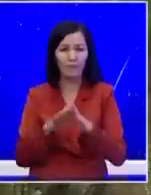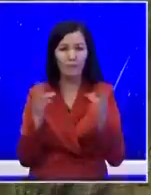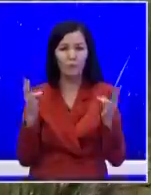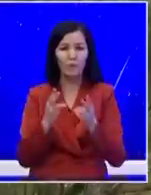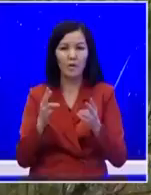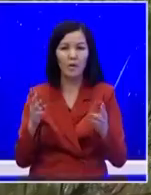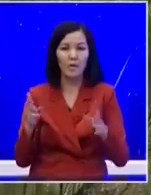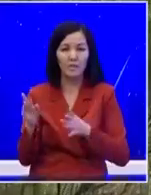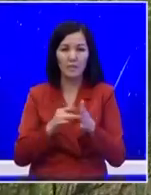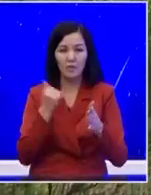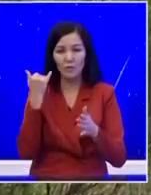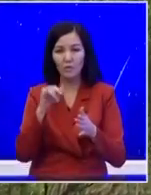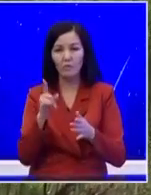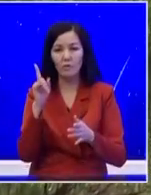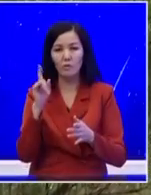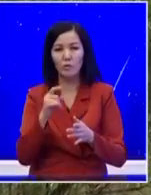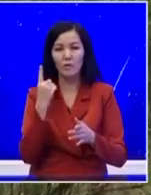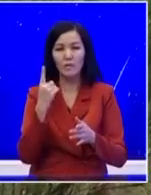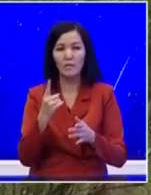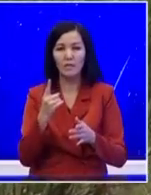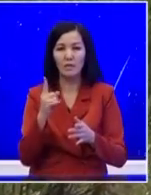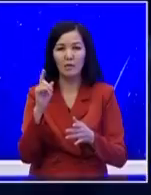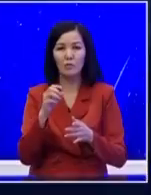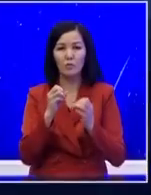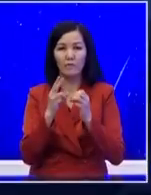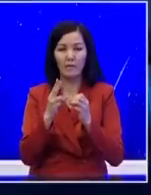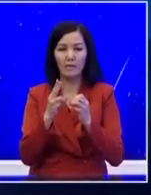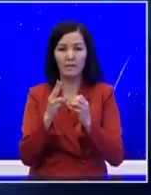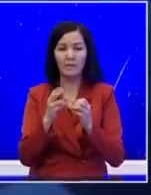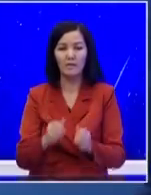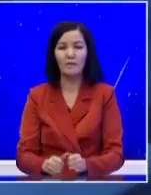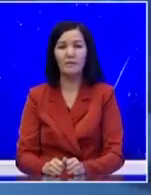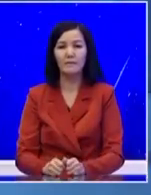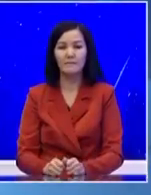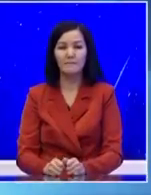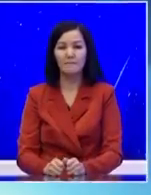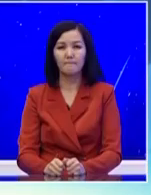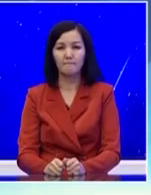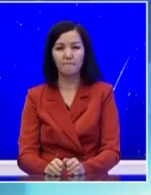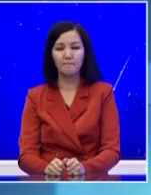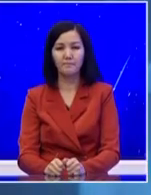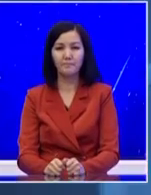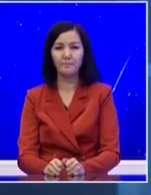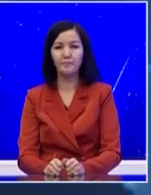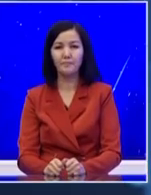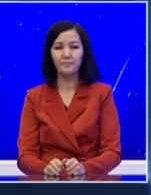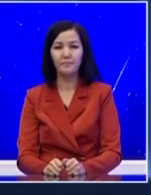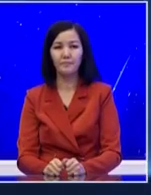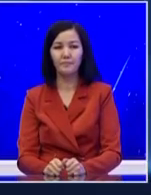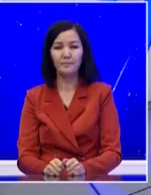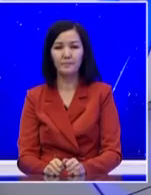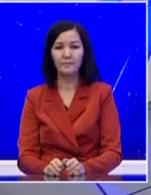огня незамедлительно сообщать по телефонам 101 и 112. Антон Хатиновский при содействии пресс-службы ДЧС Алматинской области.